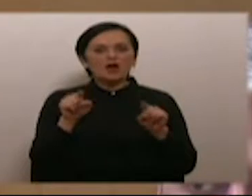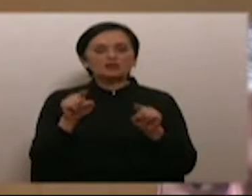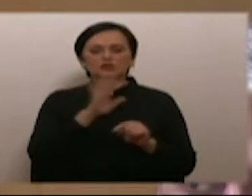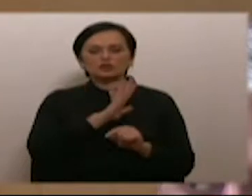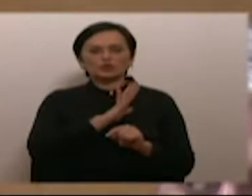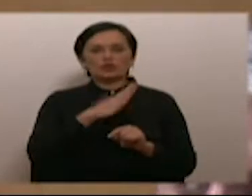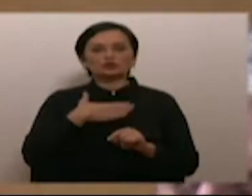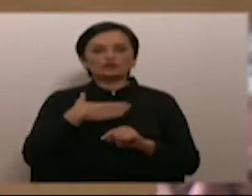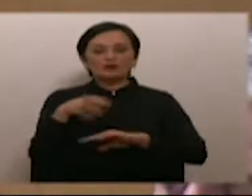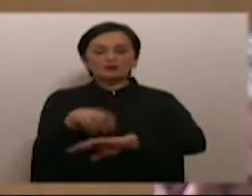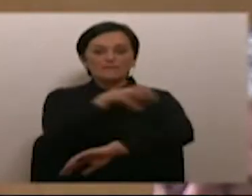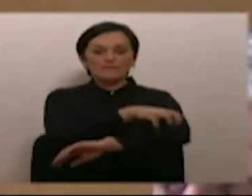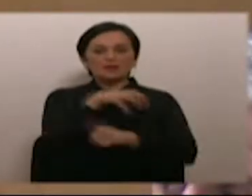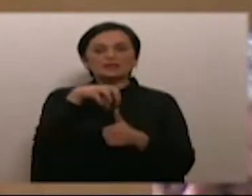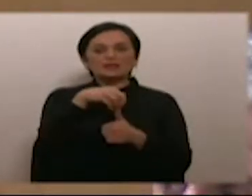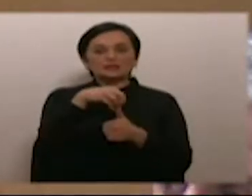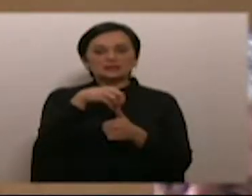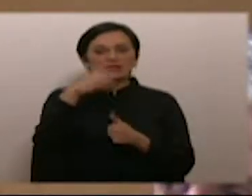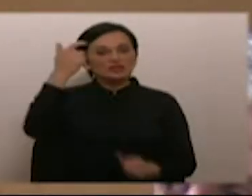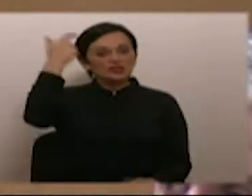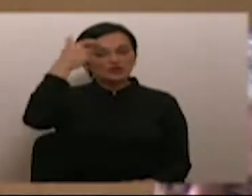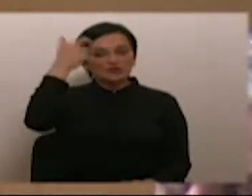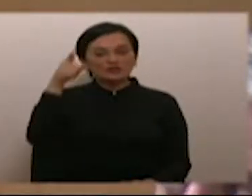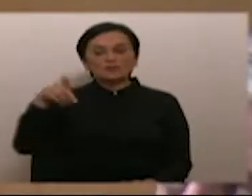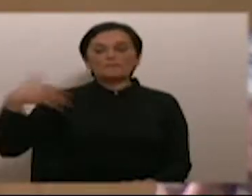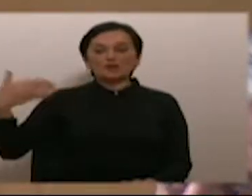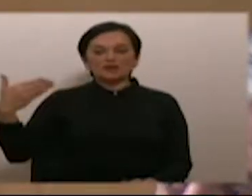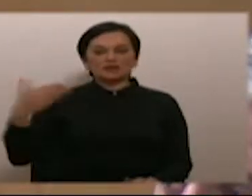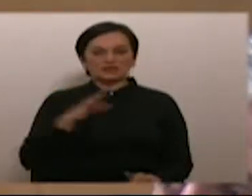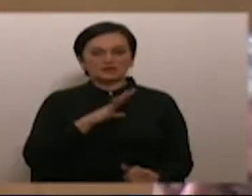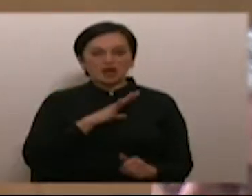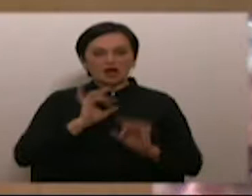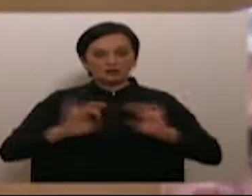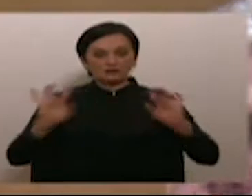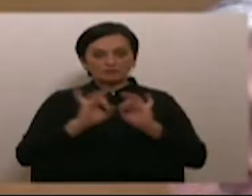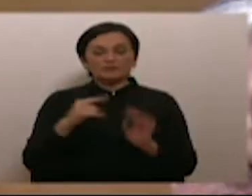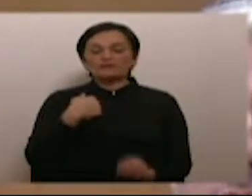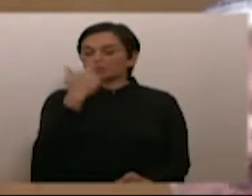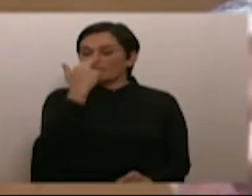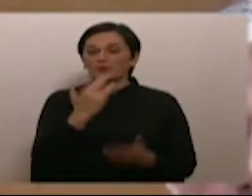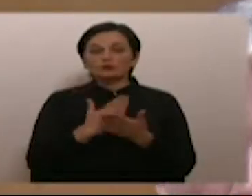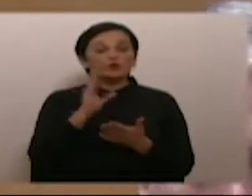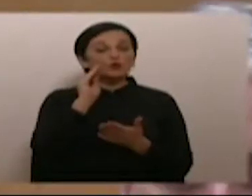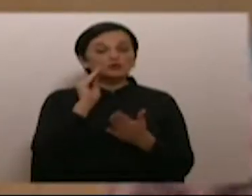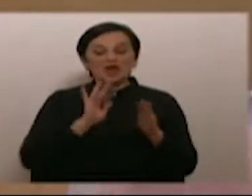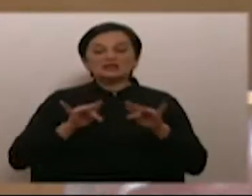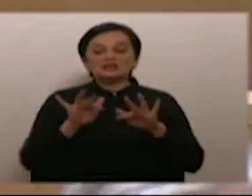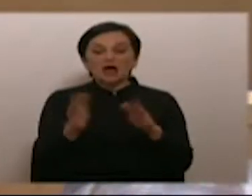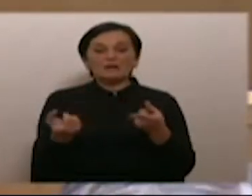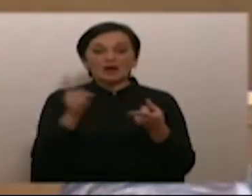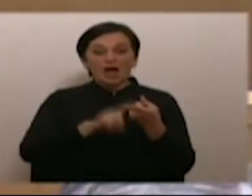ჩვენი პარტიის ლიდერის ბატონი ბიზინა ივანიშვილის მხრიდან. ჩვენ მიჩვეული ვართ რომ როდესაც საქმე ეხება ბატონი ბიზინა